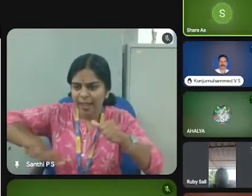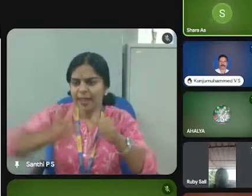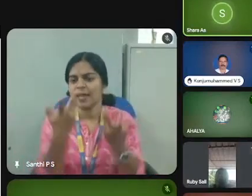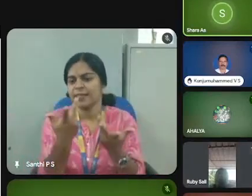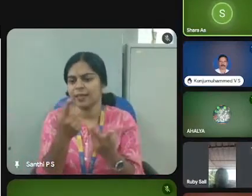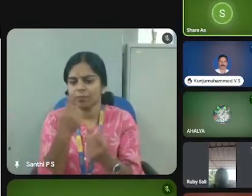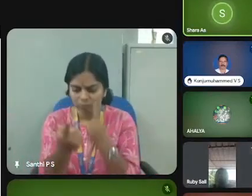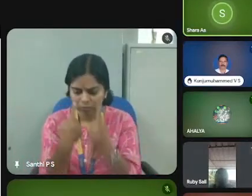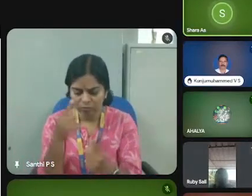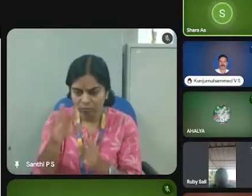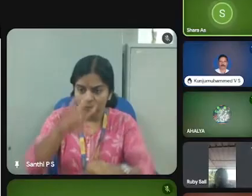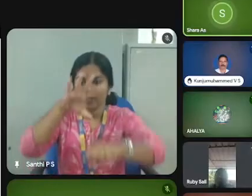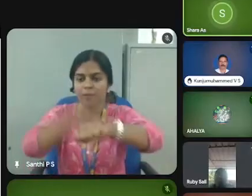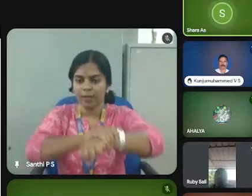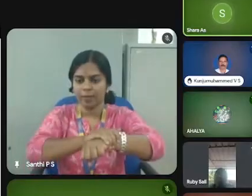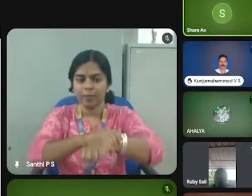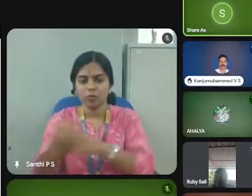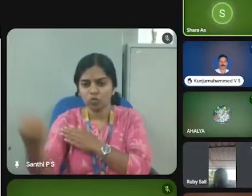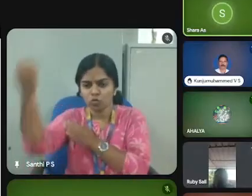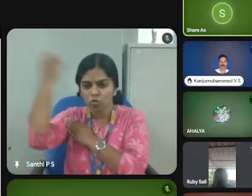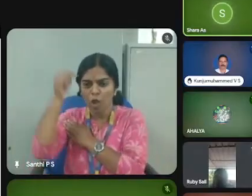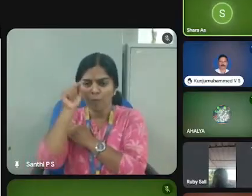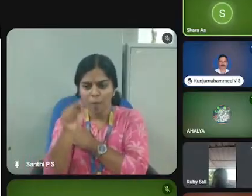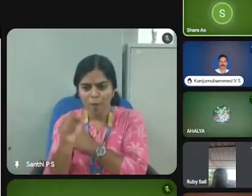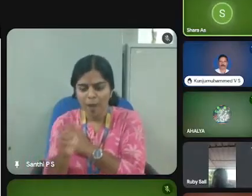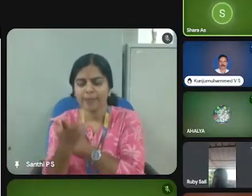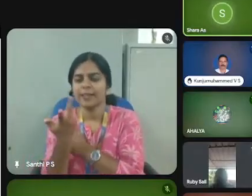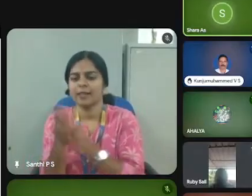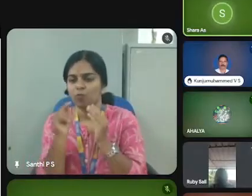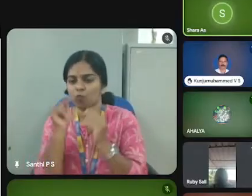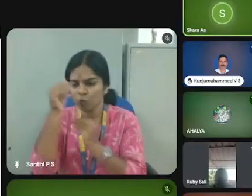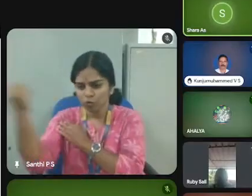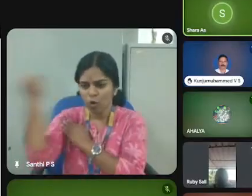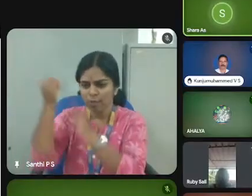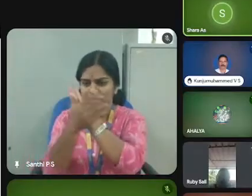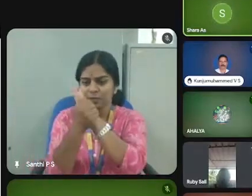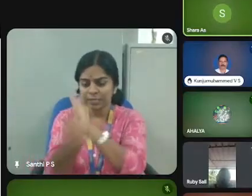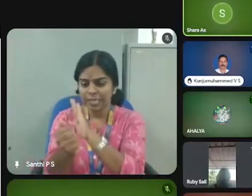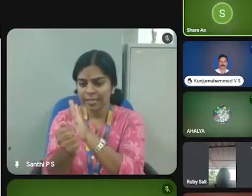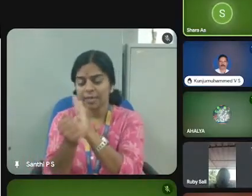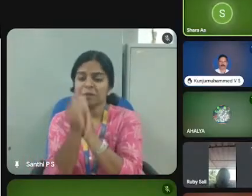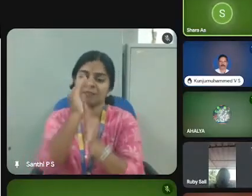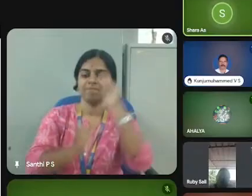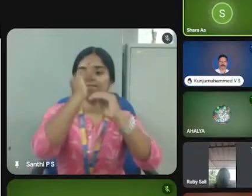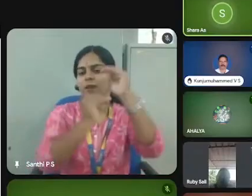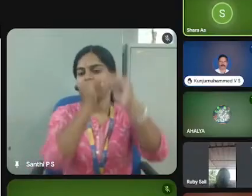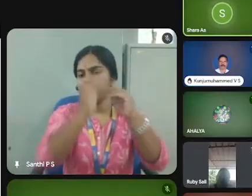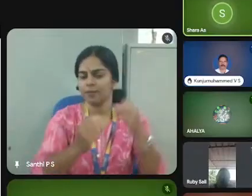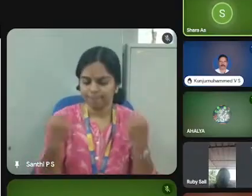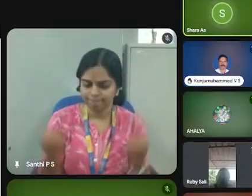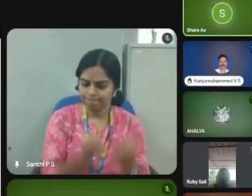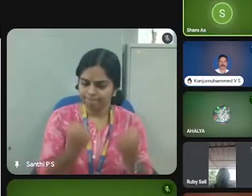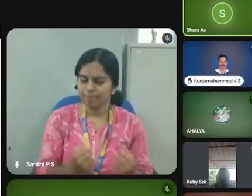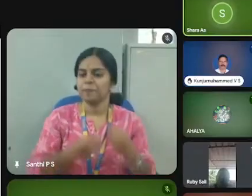കണ്ടുപിടിച്ചിട്ട് സ്ട്രെങ്തനായ ഭാഗങ്ങൾ ഏതാണ്, കൂടുതൽ സ്ട്രെങ്തനായ ഭാഗങ്ങൾ കൂടുതൽ സ്ട്രെങ്തൻ ചെയ്യുക. ആ സ്ട്രെങ്തനുള്ള ഏരിയയിലേക്ക്